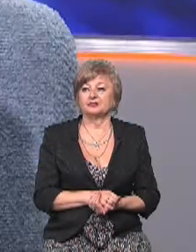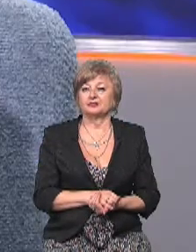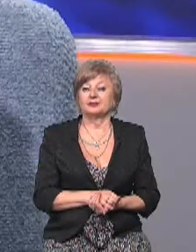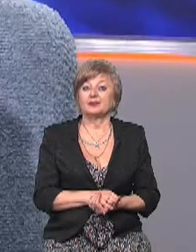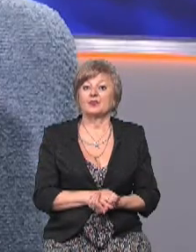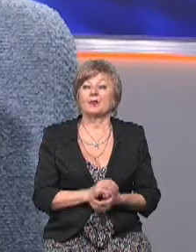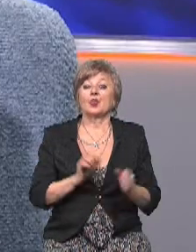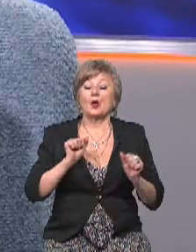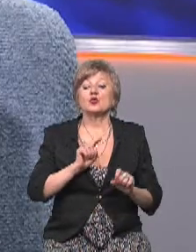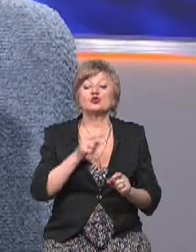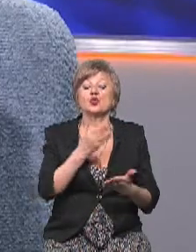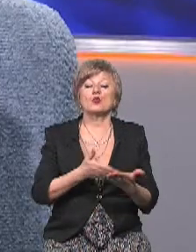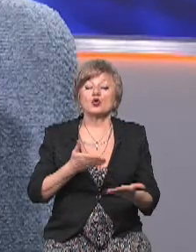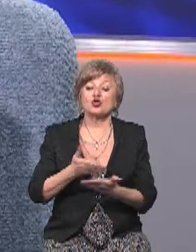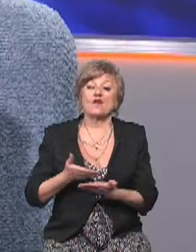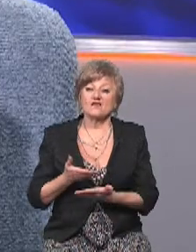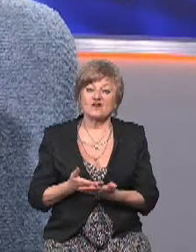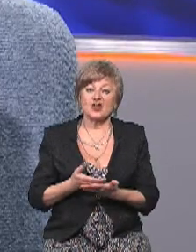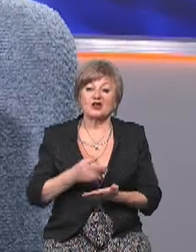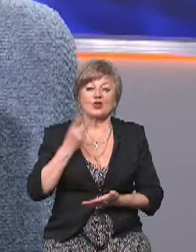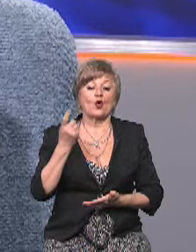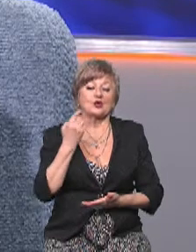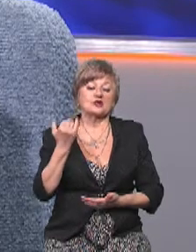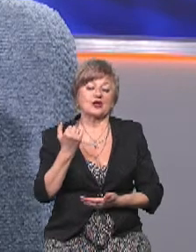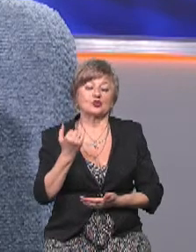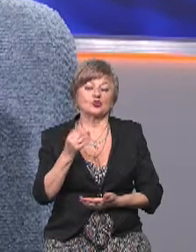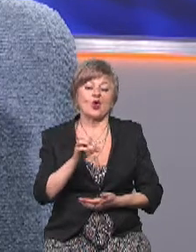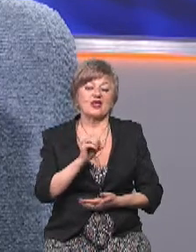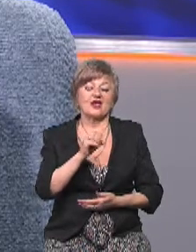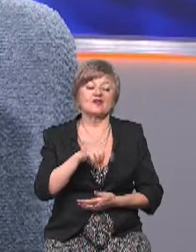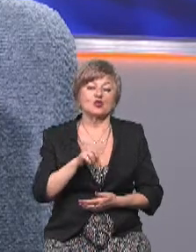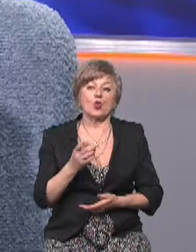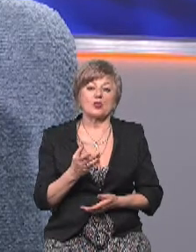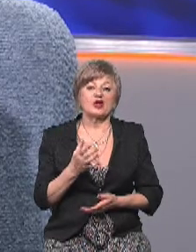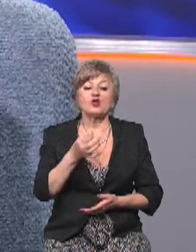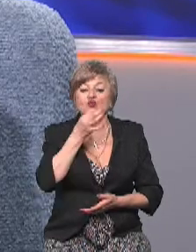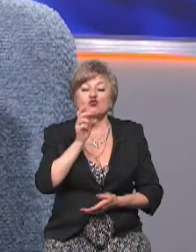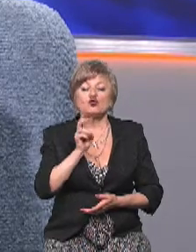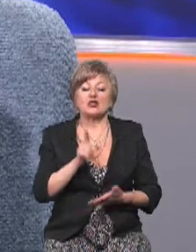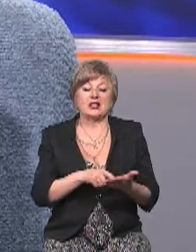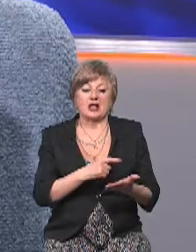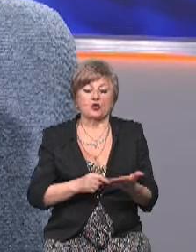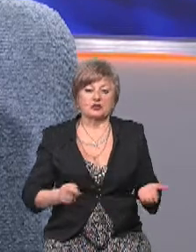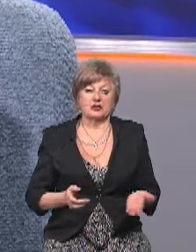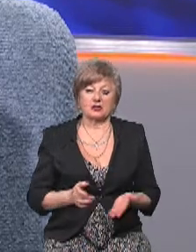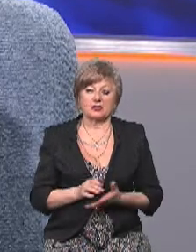Що можна тоді порадити власникам автівок на іноземній реєстрації, які ще не розмитнили свої